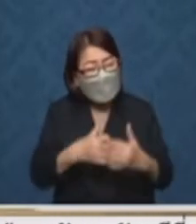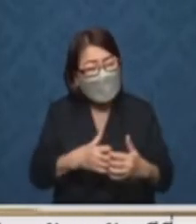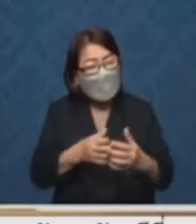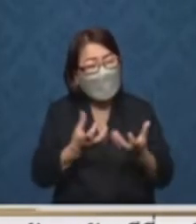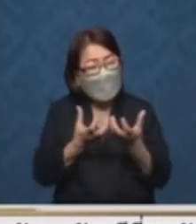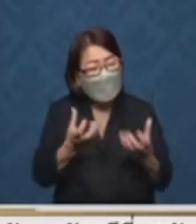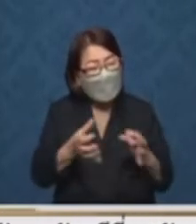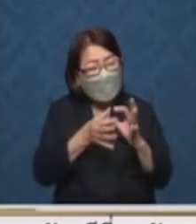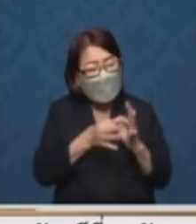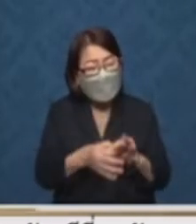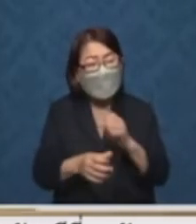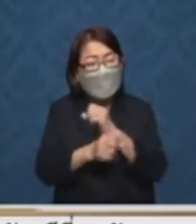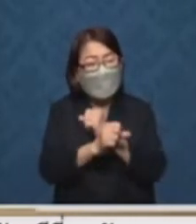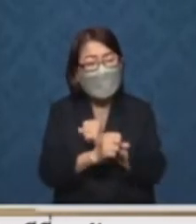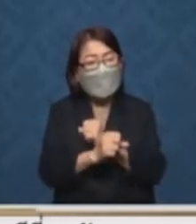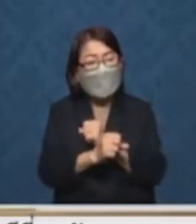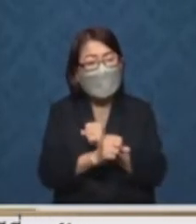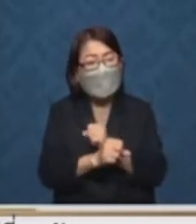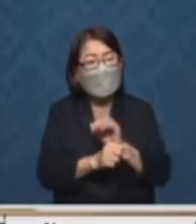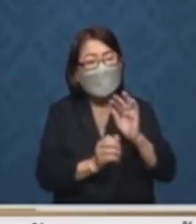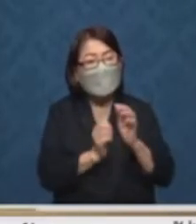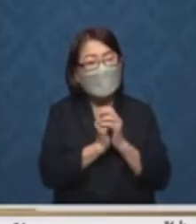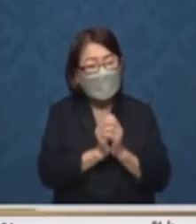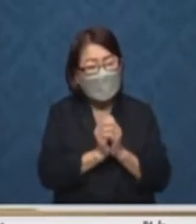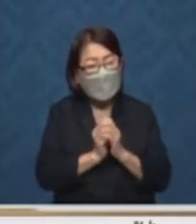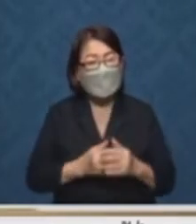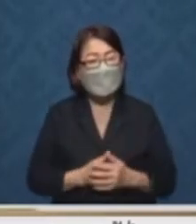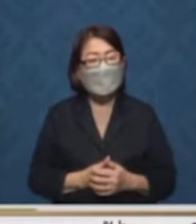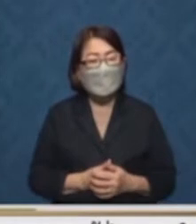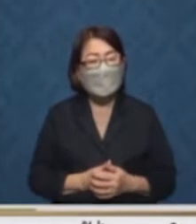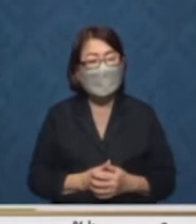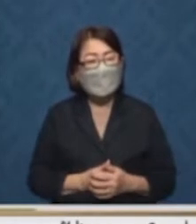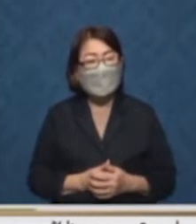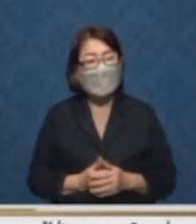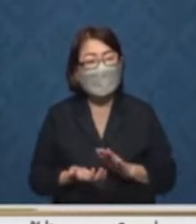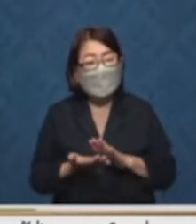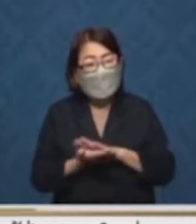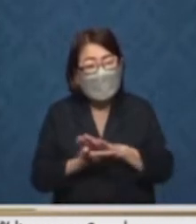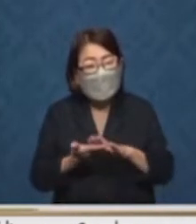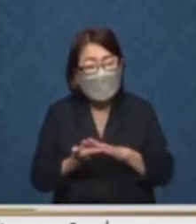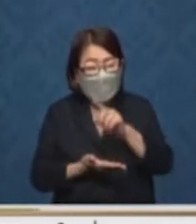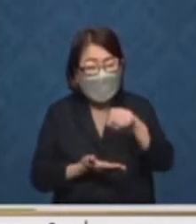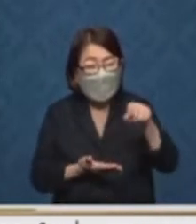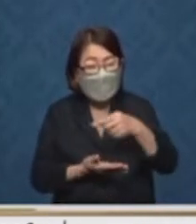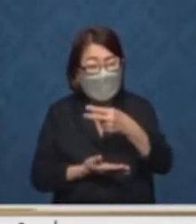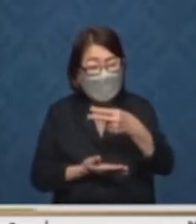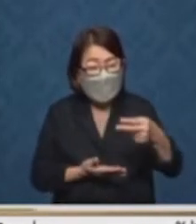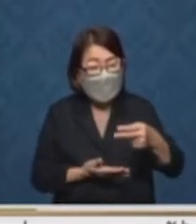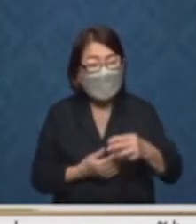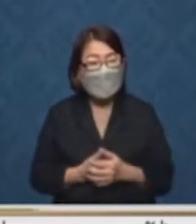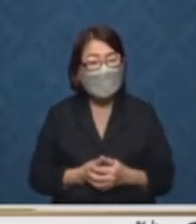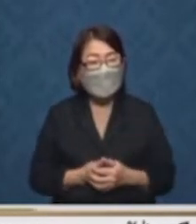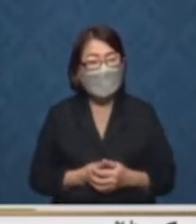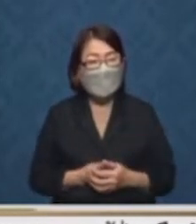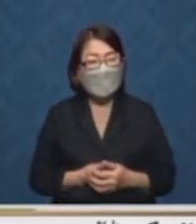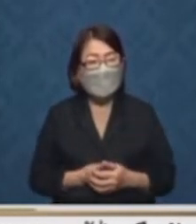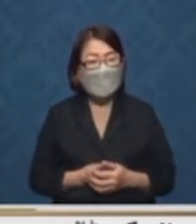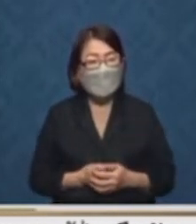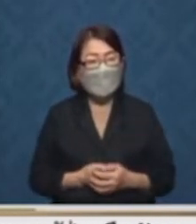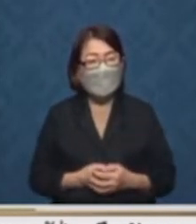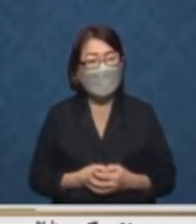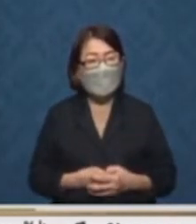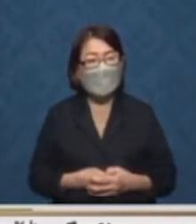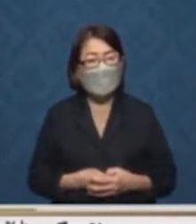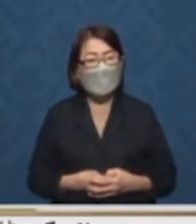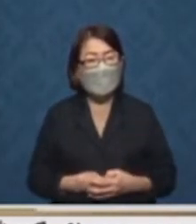ณประชาชนจีนนะครับผมขออนุญาตอ่านภาษาอังกฤษนิดนึงครับ State Administration for